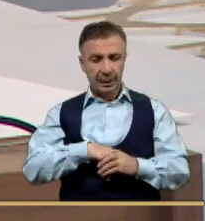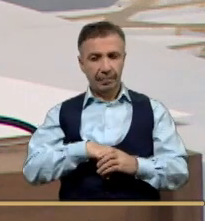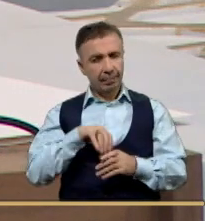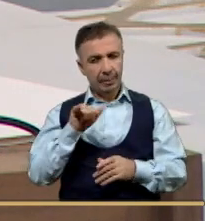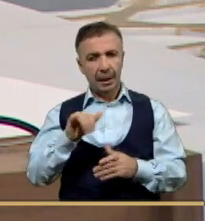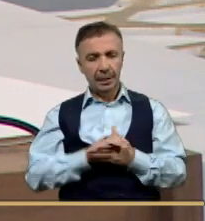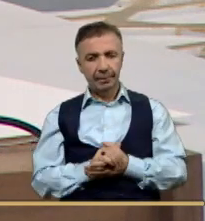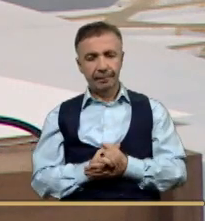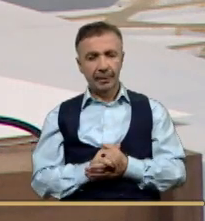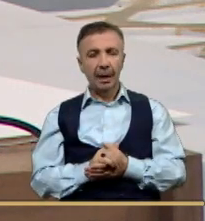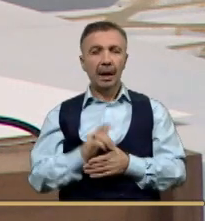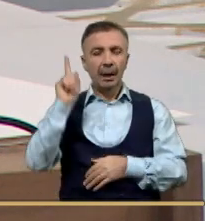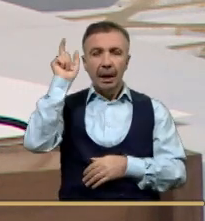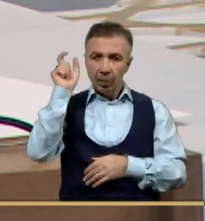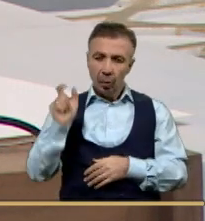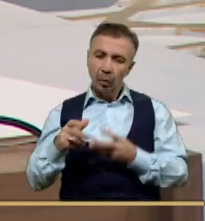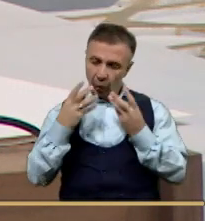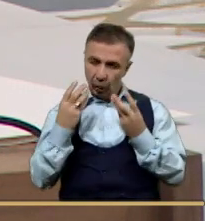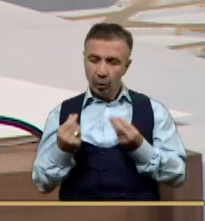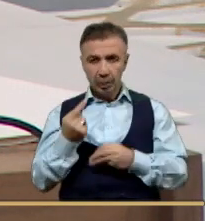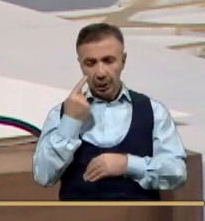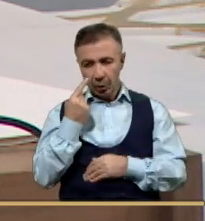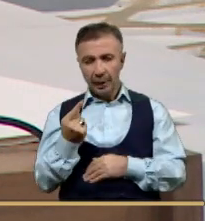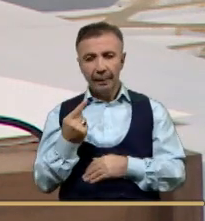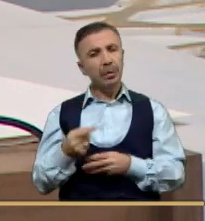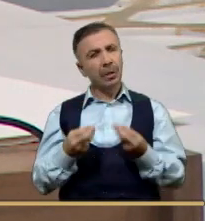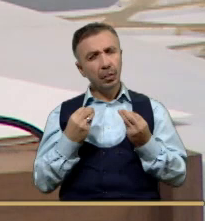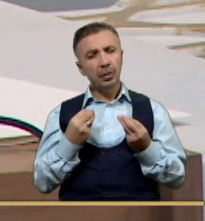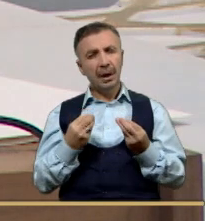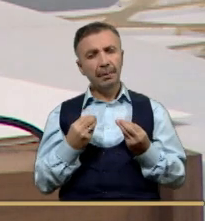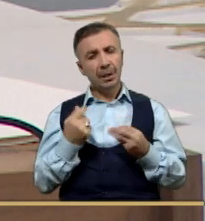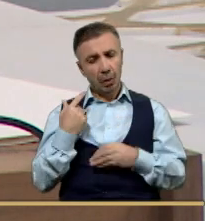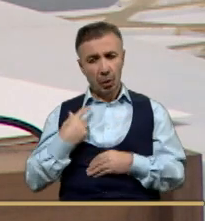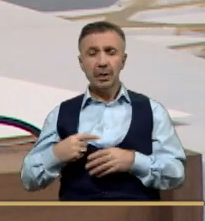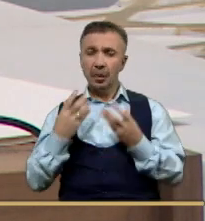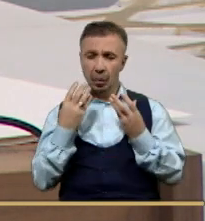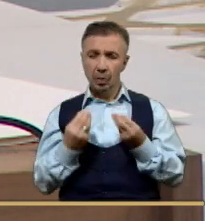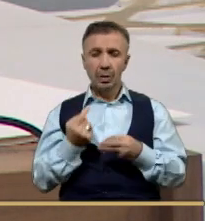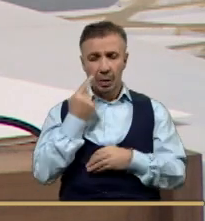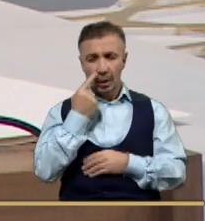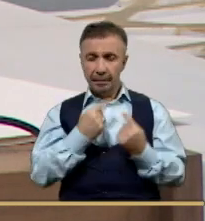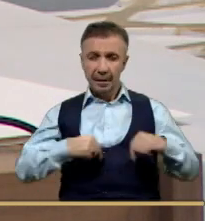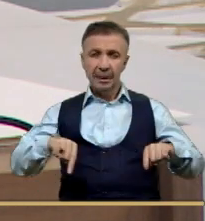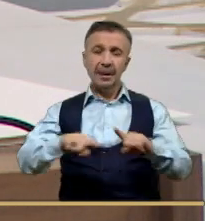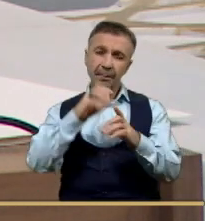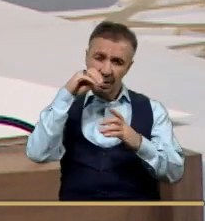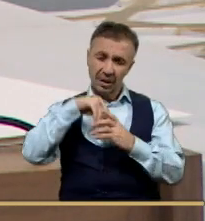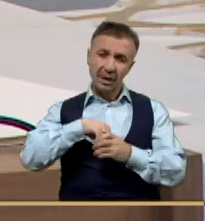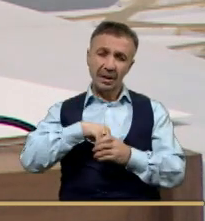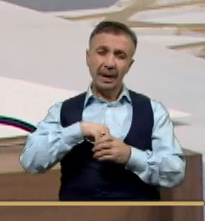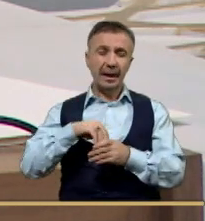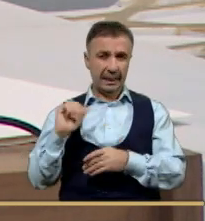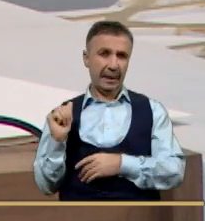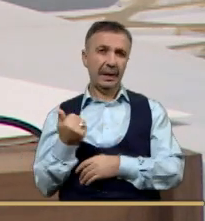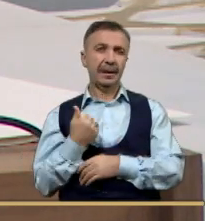Hakk'ın kulu olduğumuza göre ve bu da güzel bir şey olduğuna göre bu bizim için de geçerlidir.